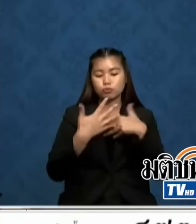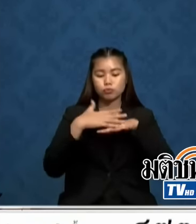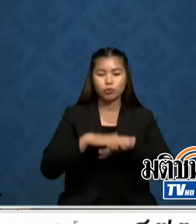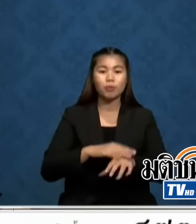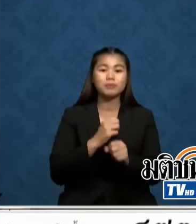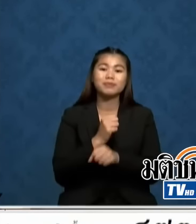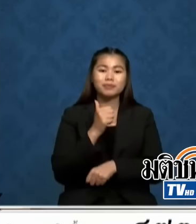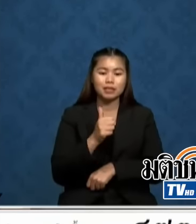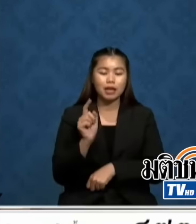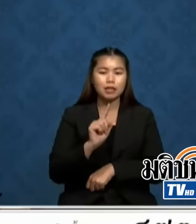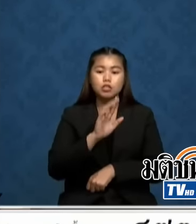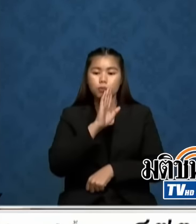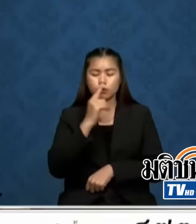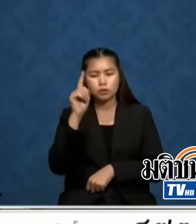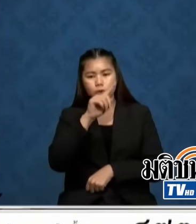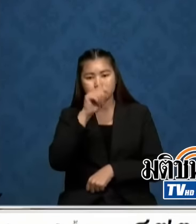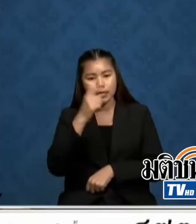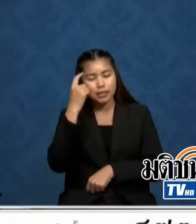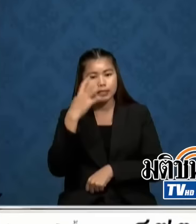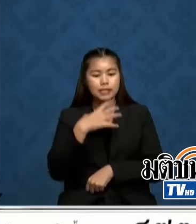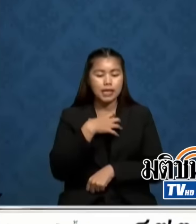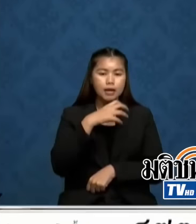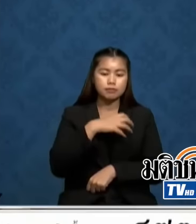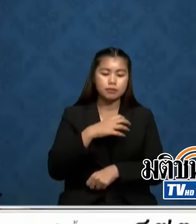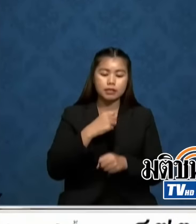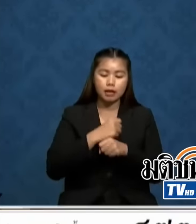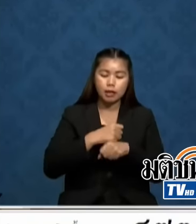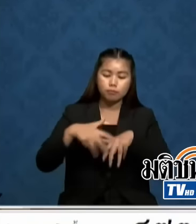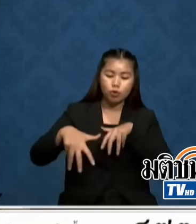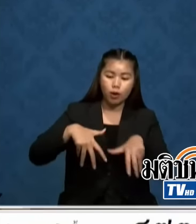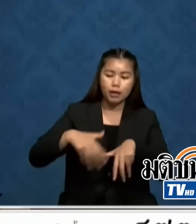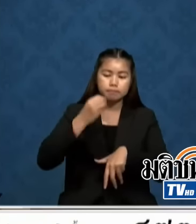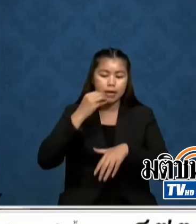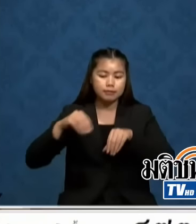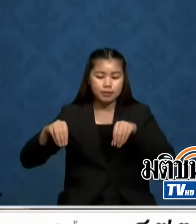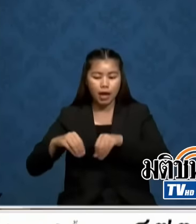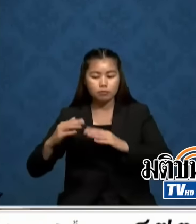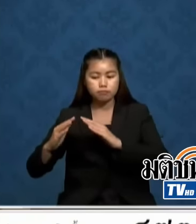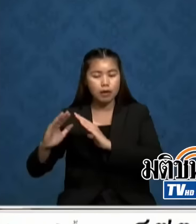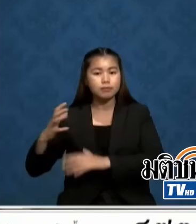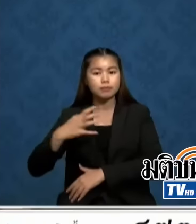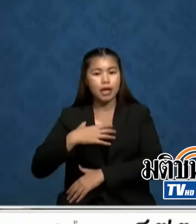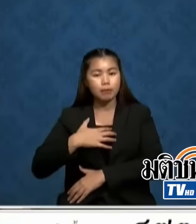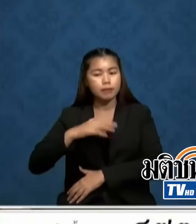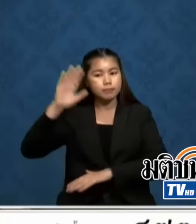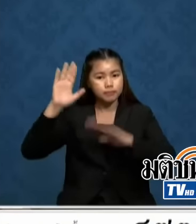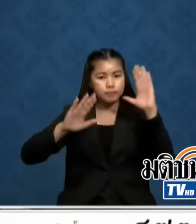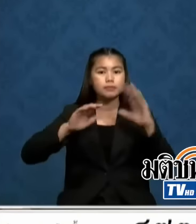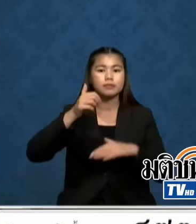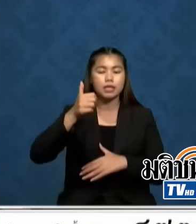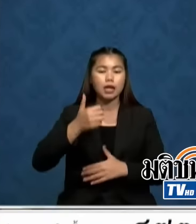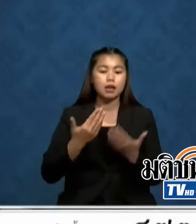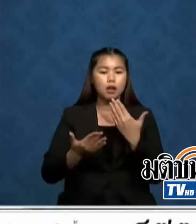เพื่อให้ประชาชนได้แสดงความคิดเห็นในพื้นที่ของตนเองว่าต้องการโรงงานเหล่านั้นหรือไม่ที่จะมาตั้งอยู่ในชุมชนของตนเอง